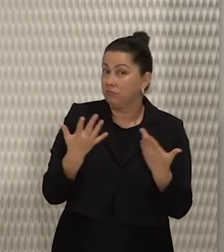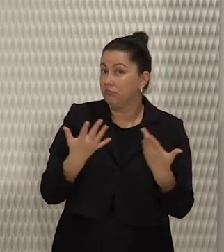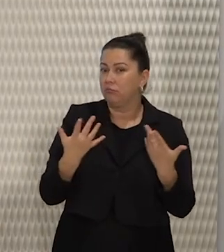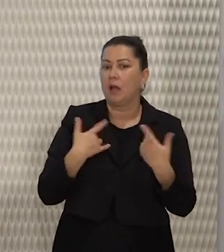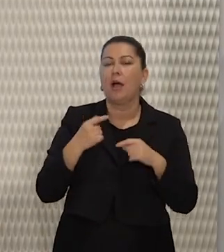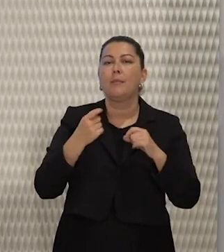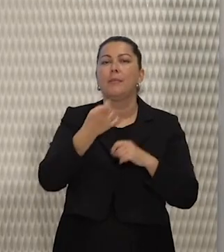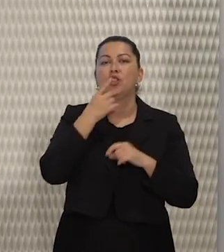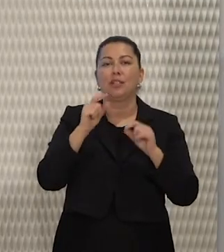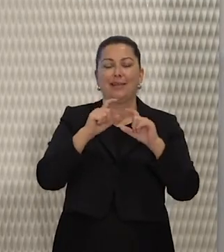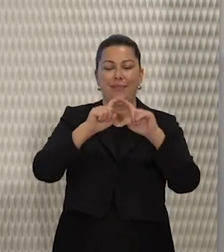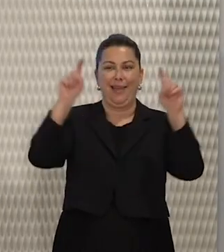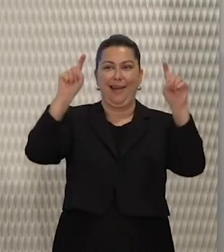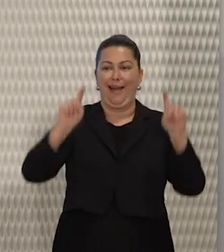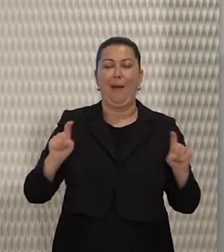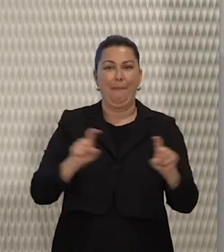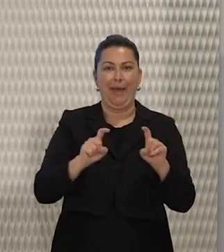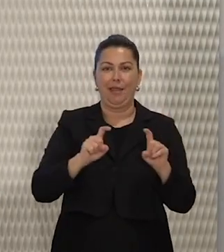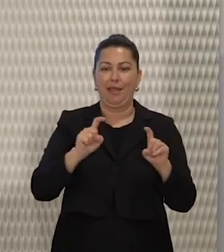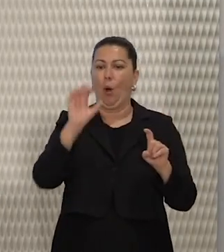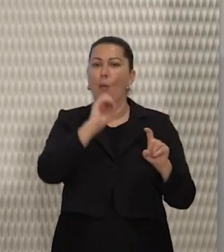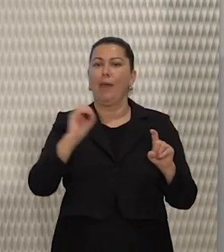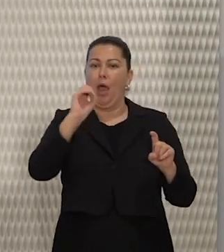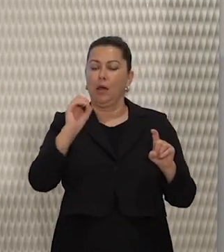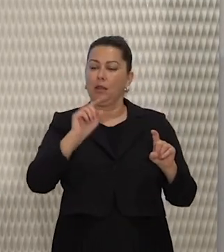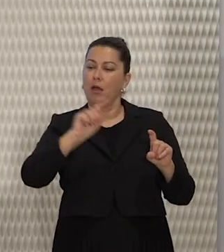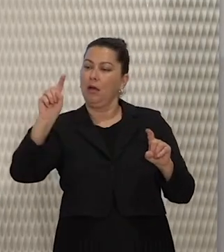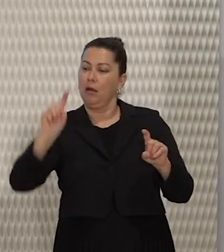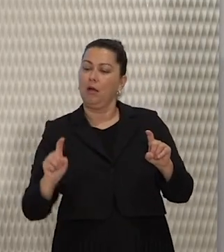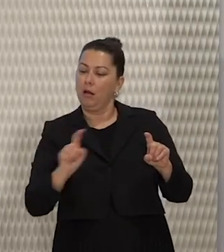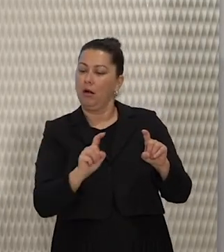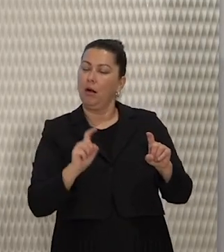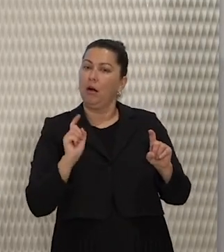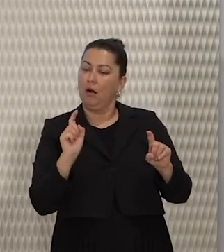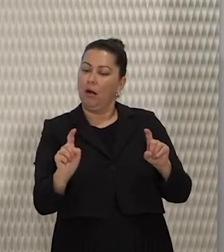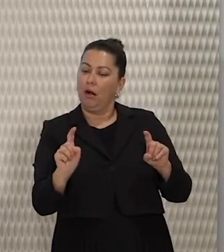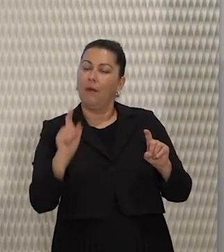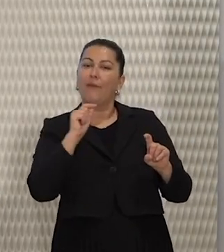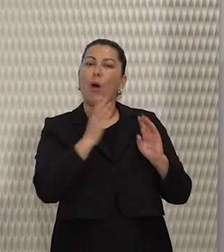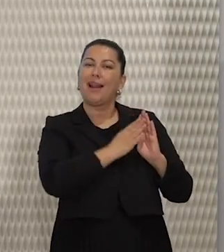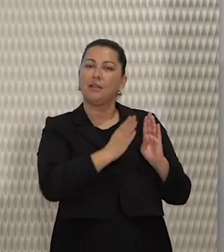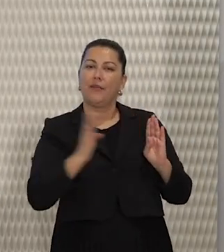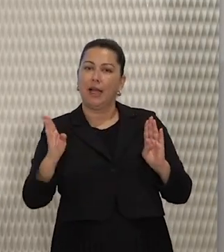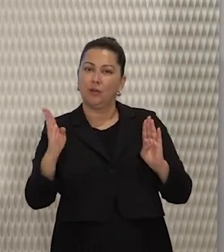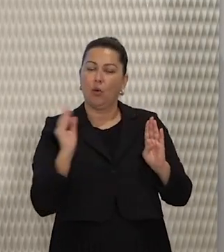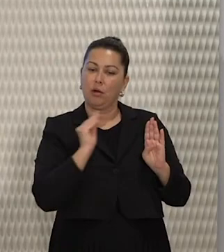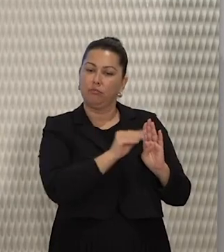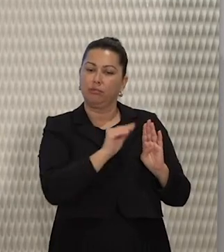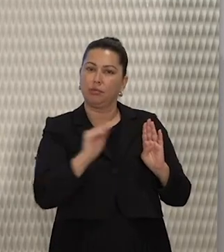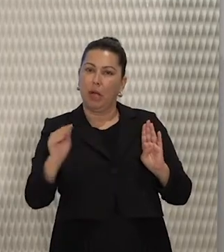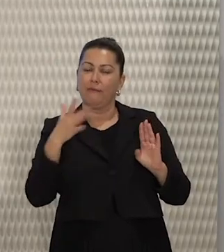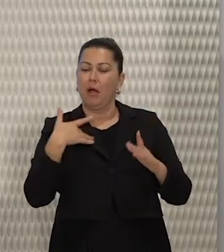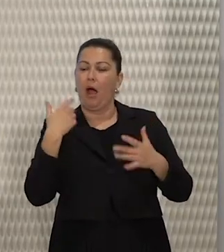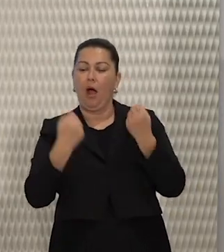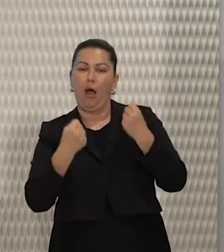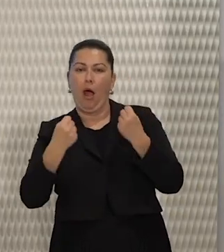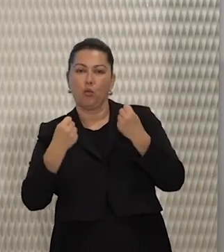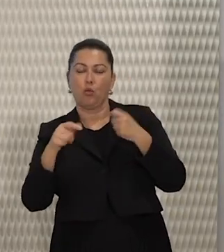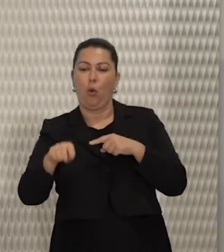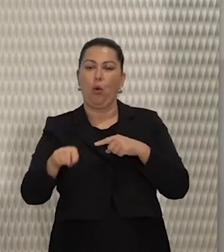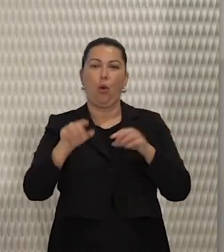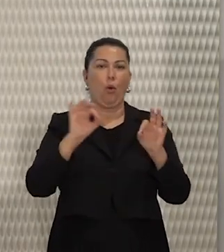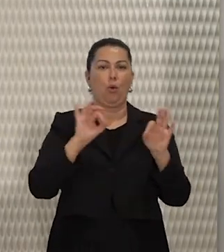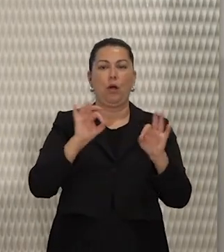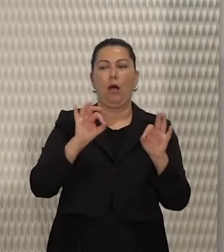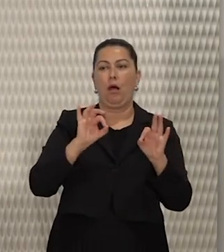bestimmte Rahmen um die Objekte mit deren Klassifikationen. Also ob das, was weiß ich, welches Fahrzeug ein Auto ist